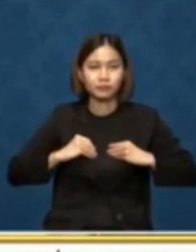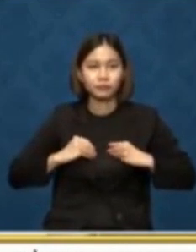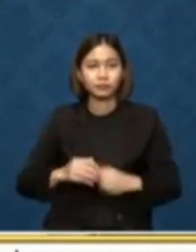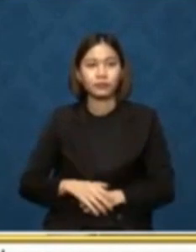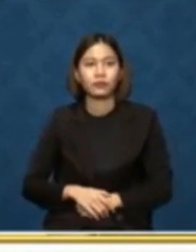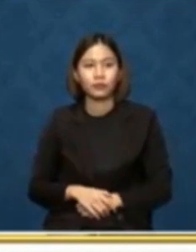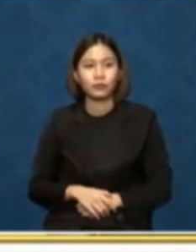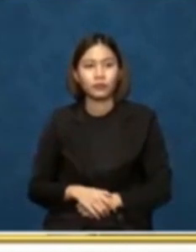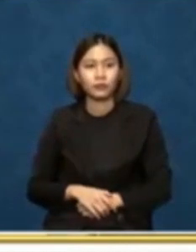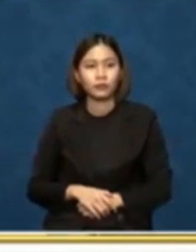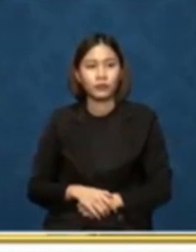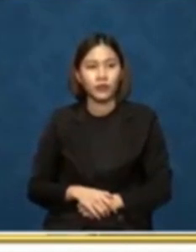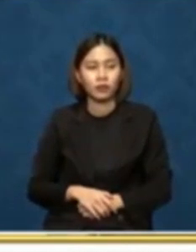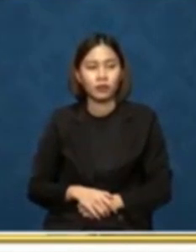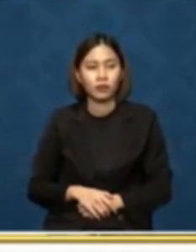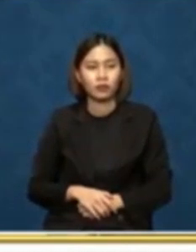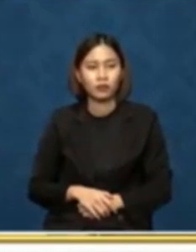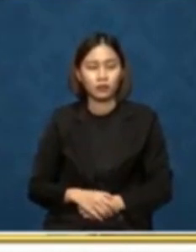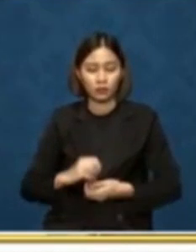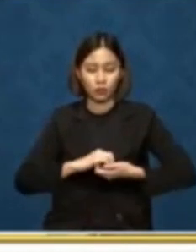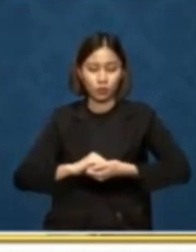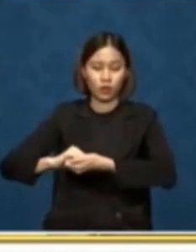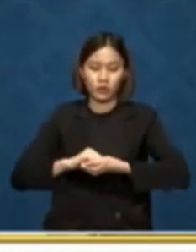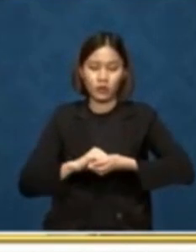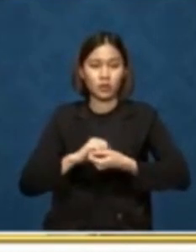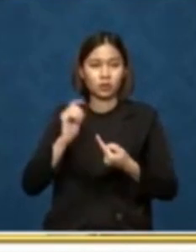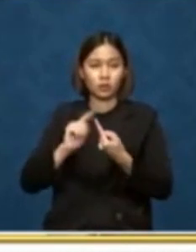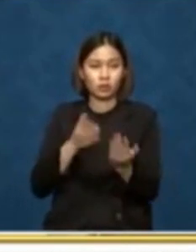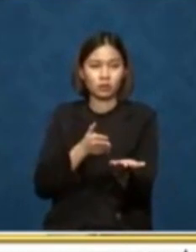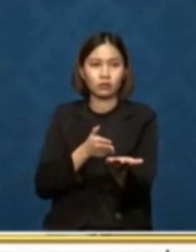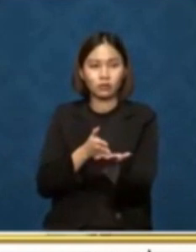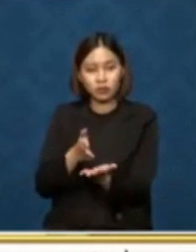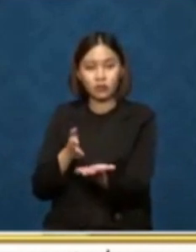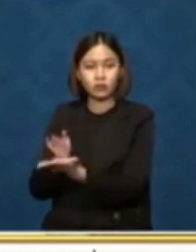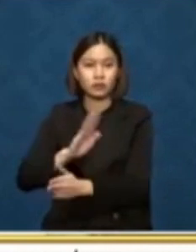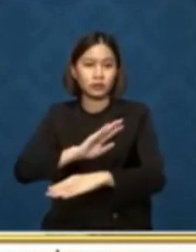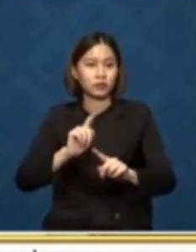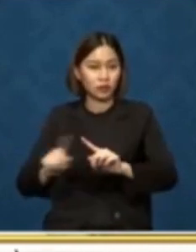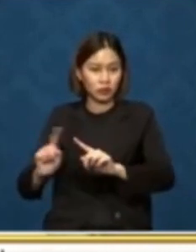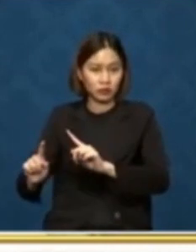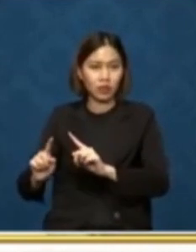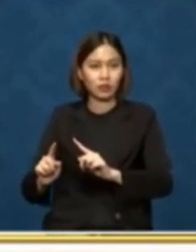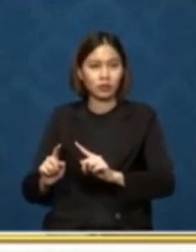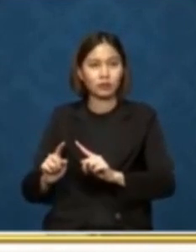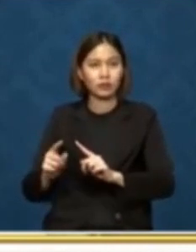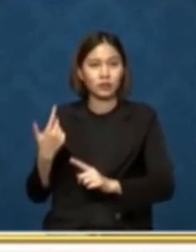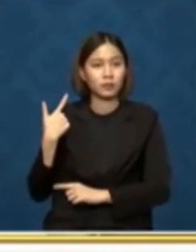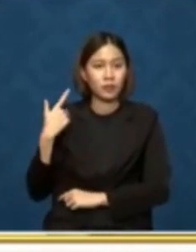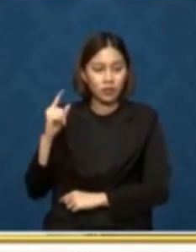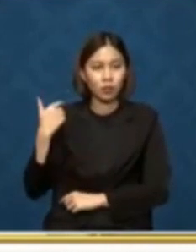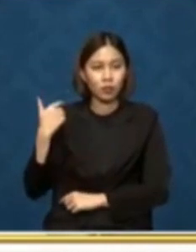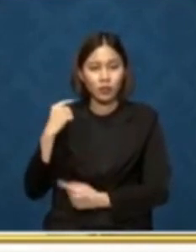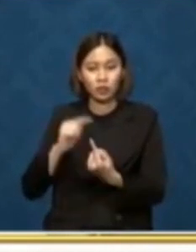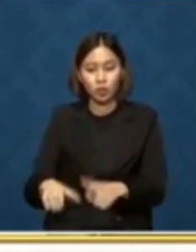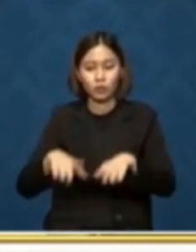ชอบโดยผ่านการร่วมไม้ร่วมมือของทุกภาคส่วนที่มีส่วน